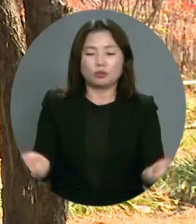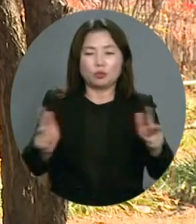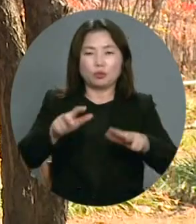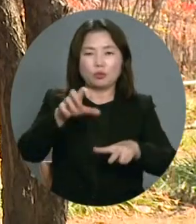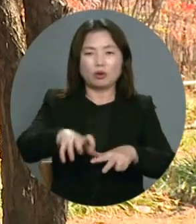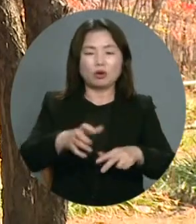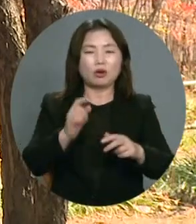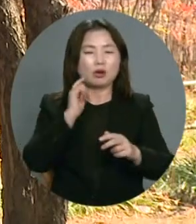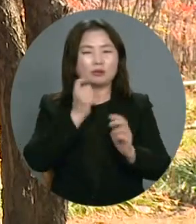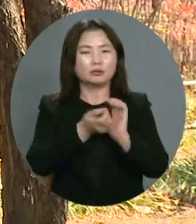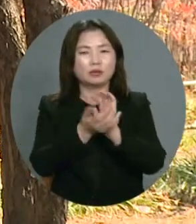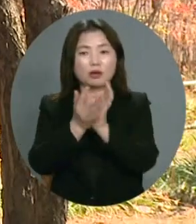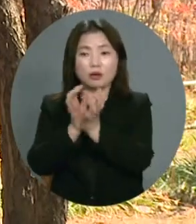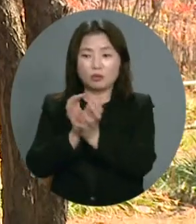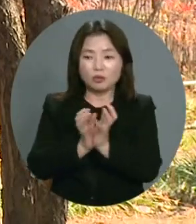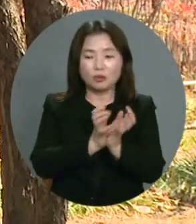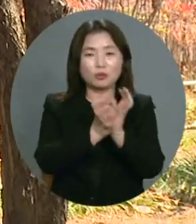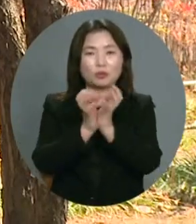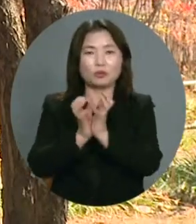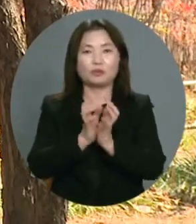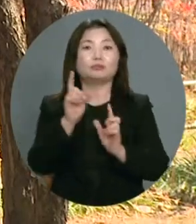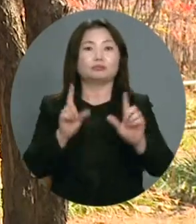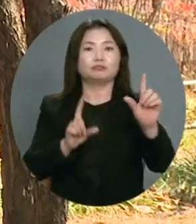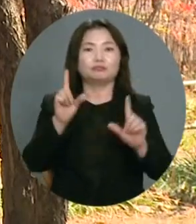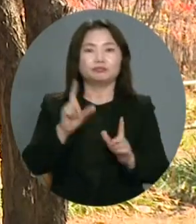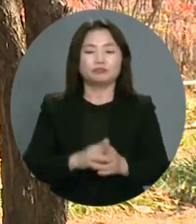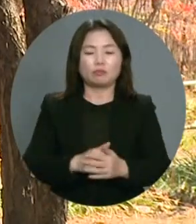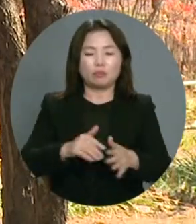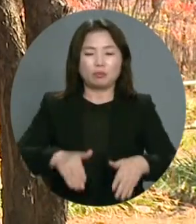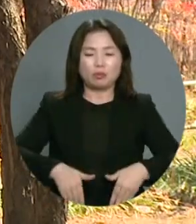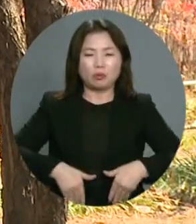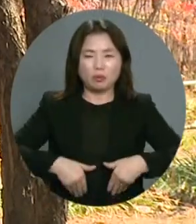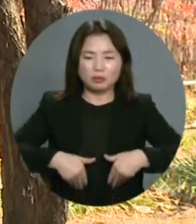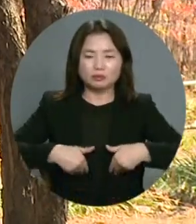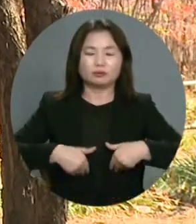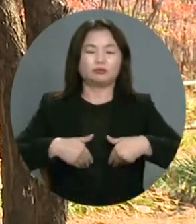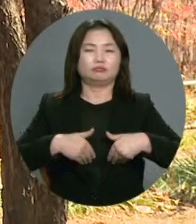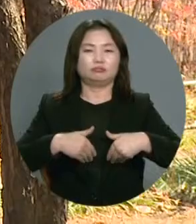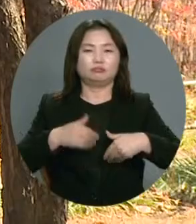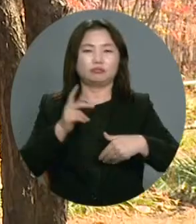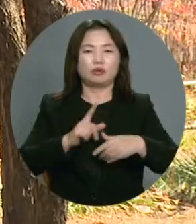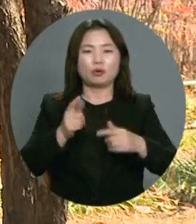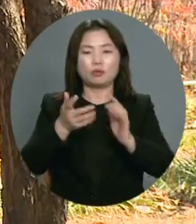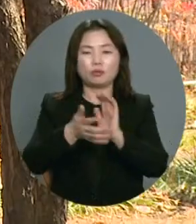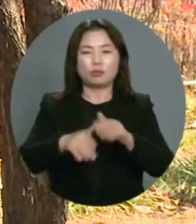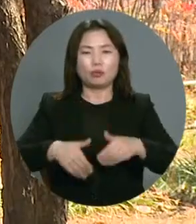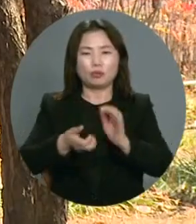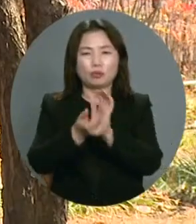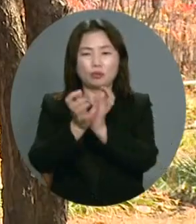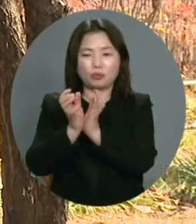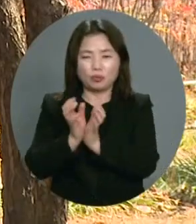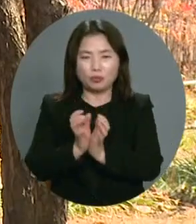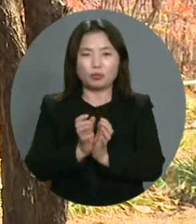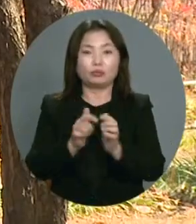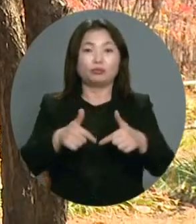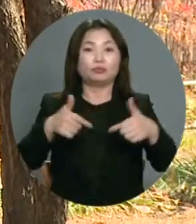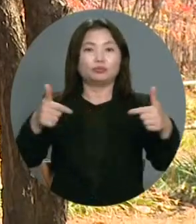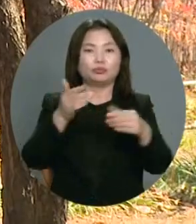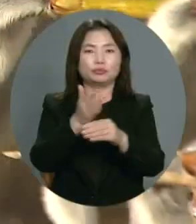벌써 아름다운 홍매화가 꽃망울을 터뜨렸는데요. 봄 기운은 더욱 짙어지며 봄꽃이 하나둘 피어오르고